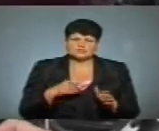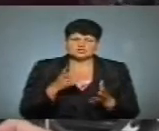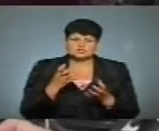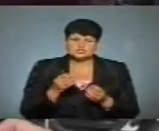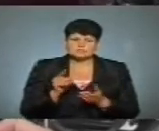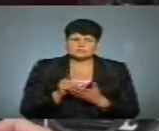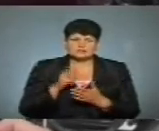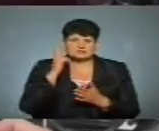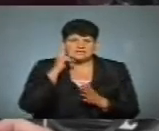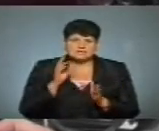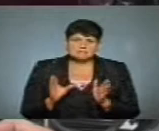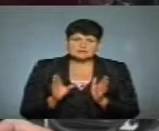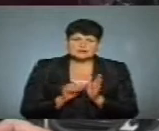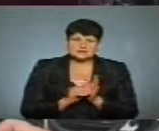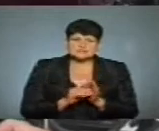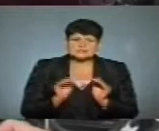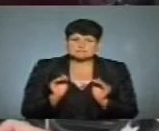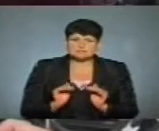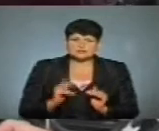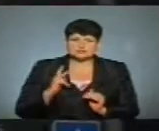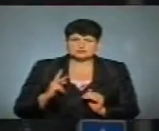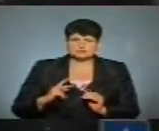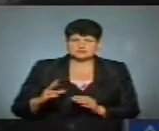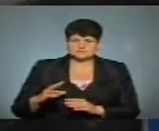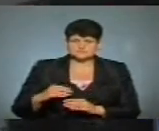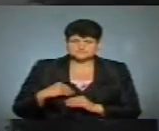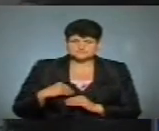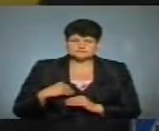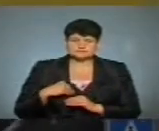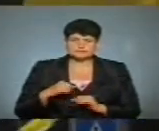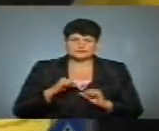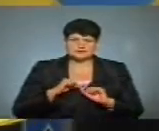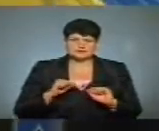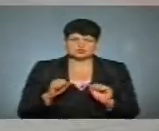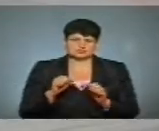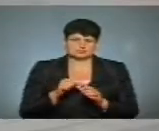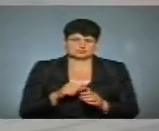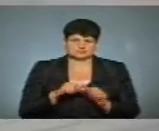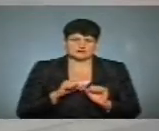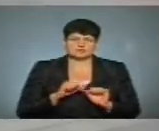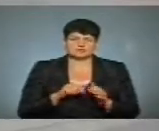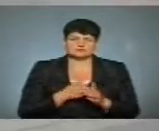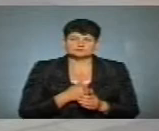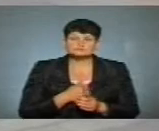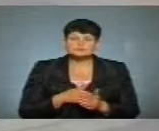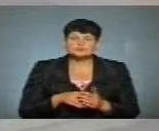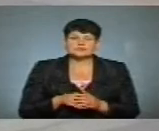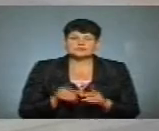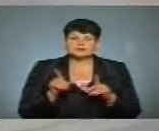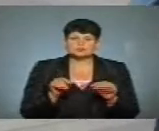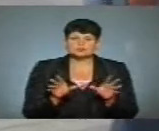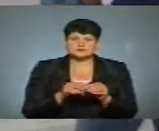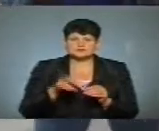в Києві приєднатися менша дочка, і вона буде зі мною теж. Патріотично налаштовані. Байкери подорожують із державним